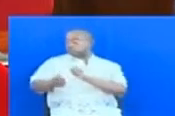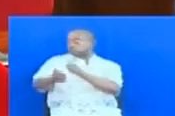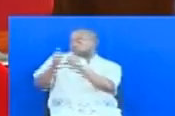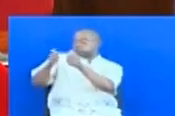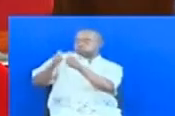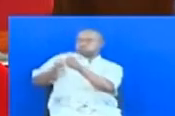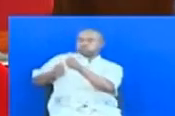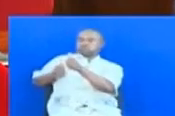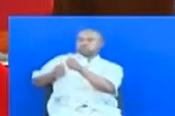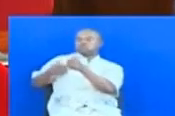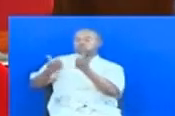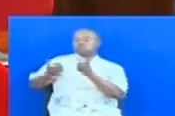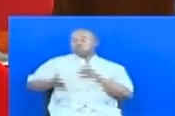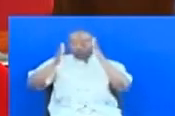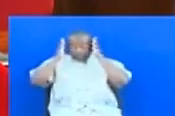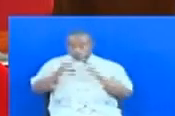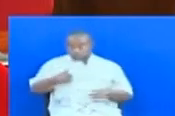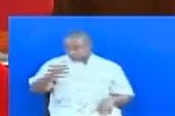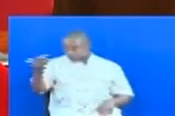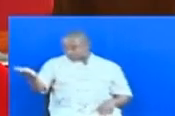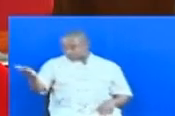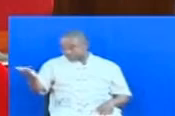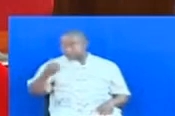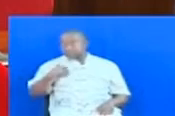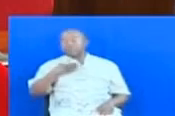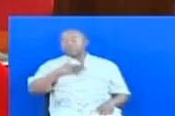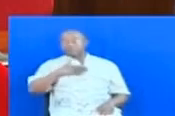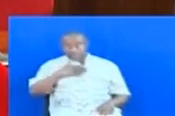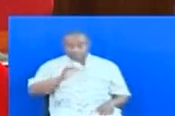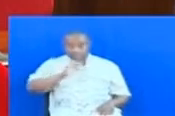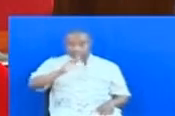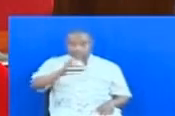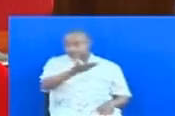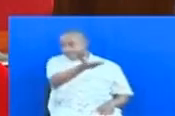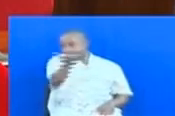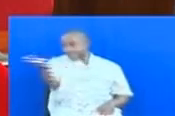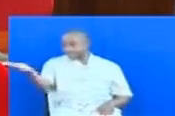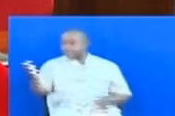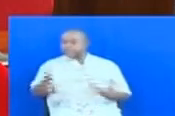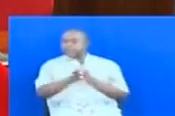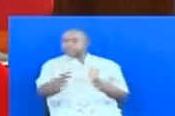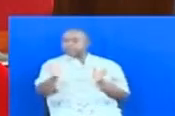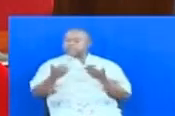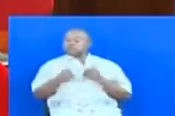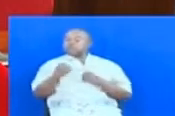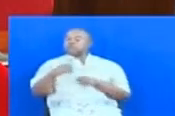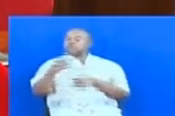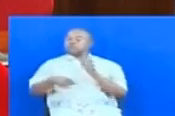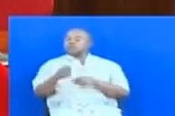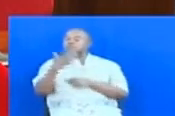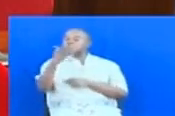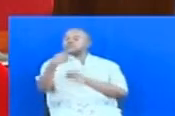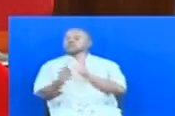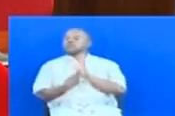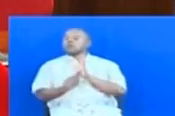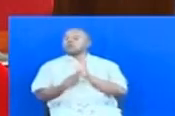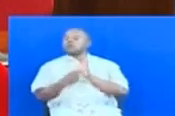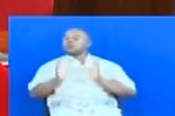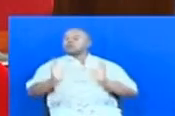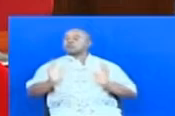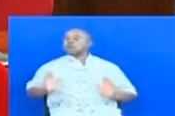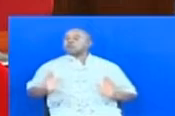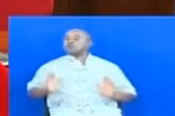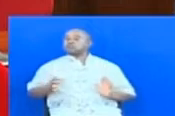Na Mheshimiwa Naibu Spika, niliambie bunge lako mpaka sasa kuna miradi 56 iko tayari